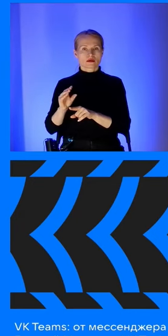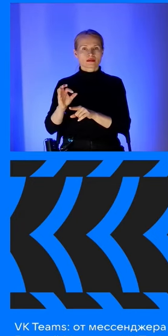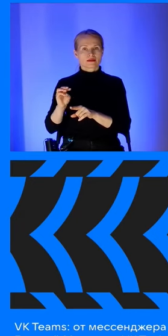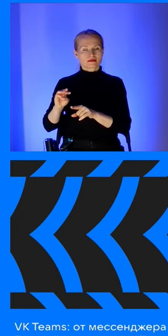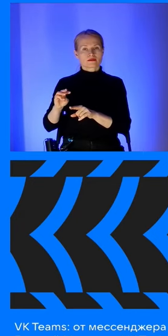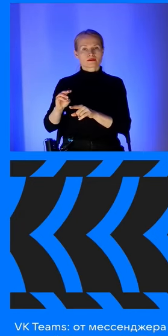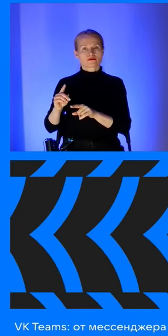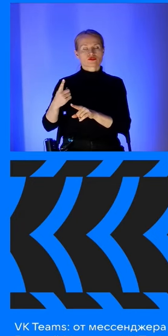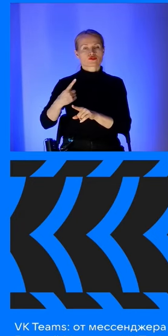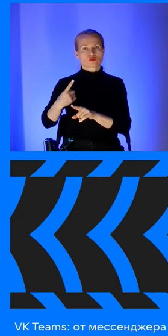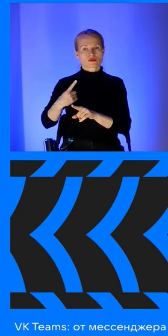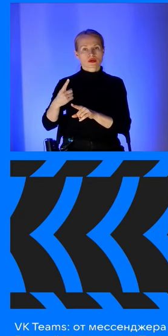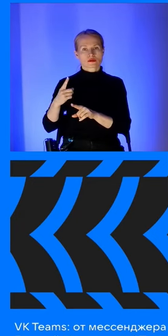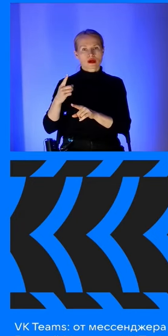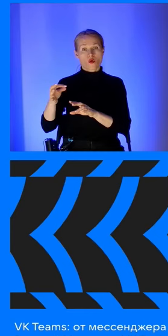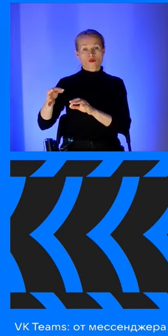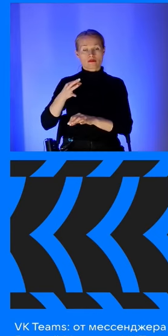дождаться, когда этот лог придет по реплика-стриму,